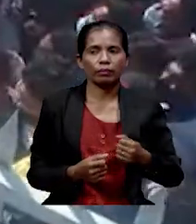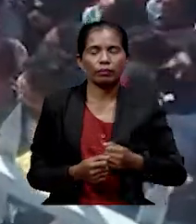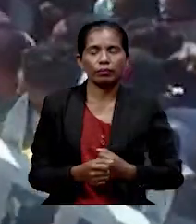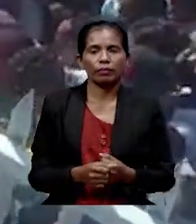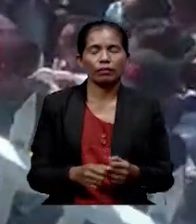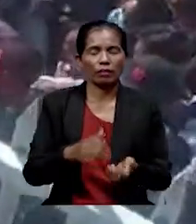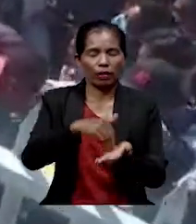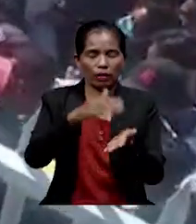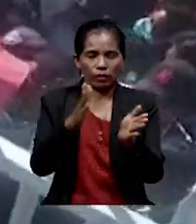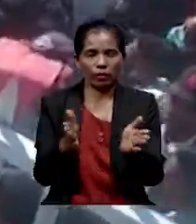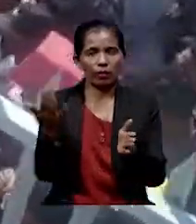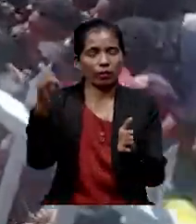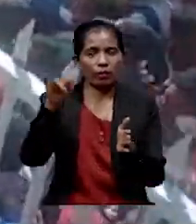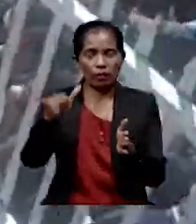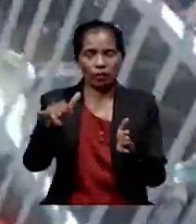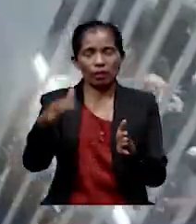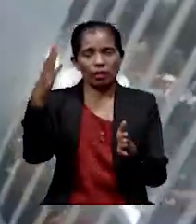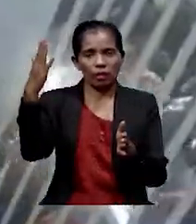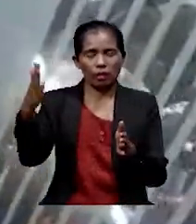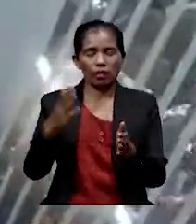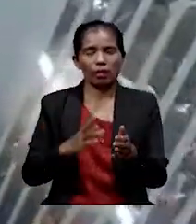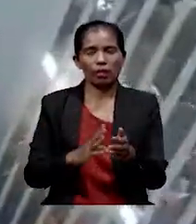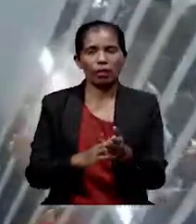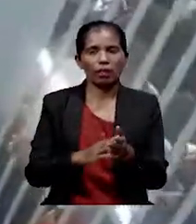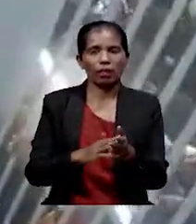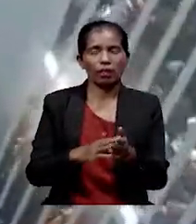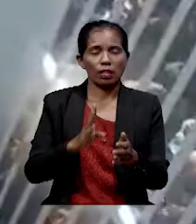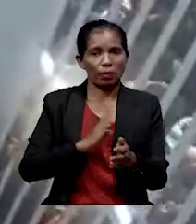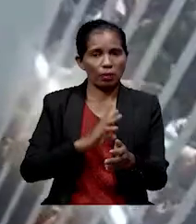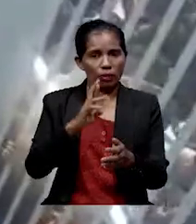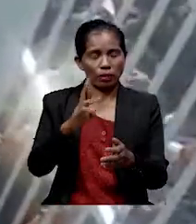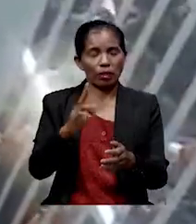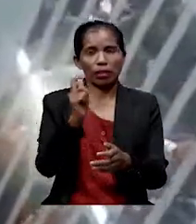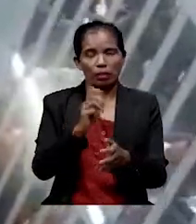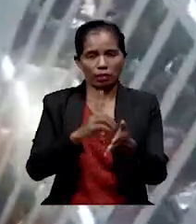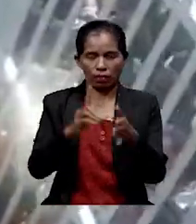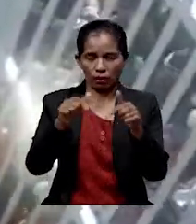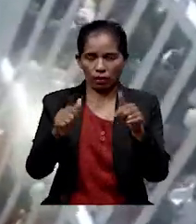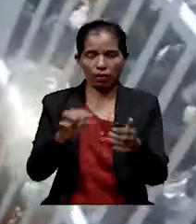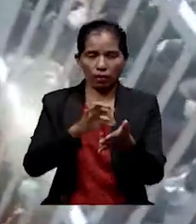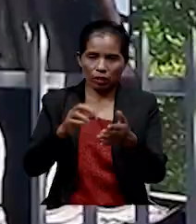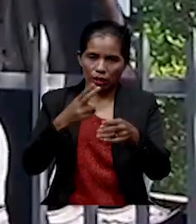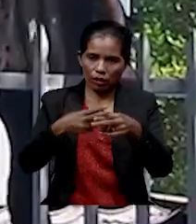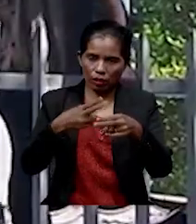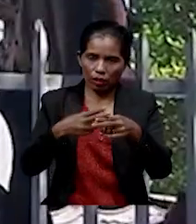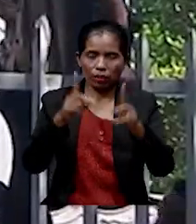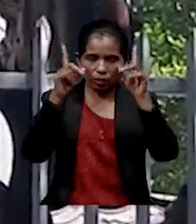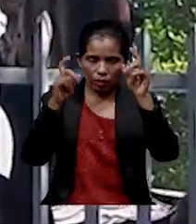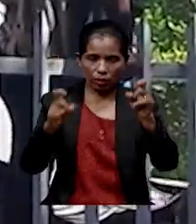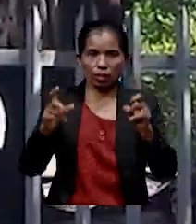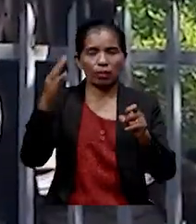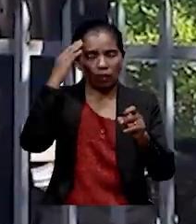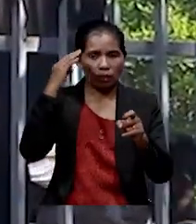Konsentrasi estudante sira ia resintu di resang nasional emprego exterior ia bekora tersa semana ne atau resista naran tu rezame liang Korea